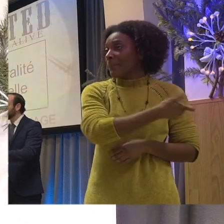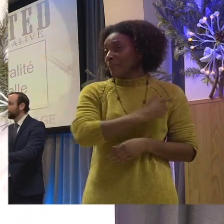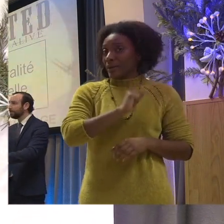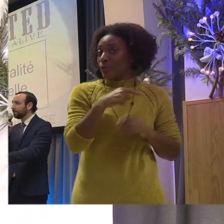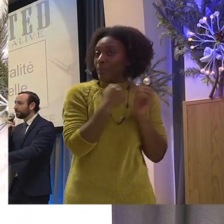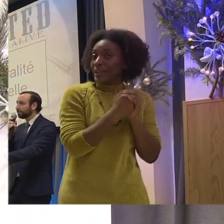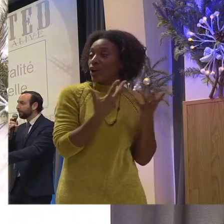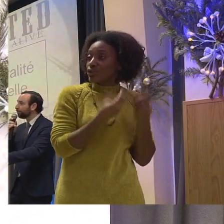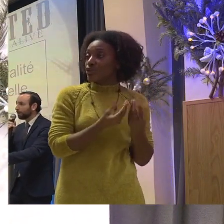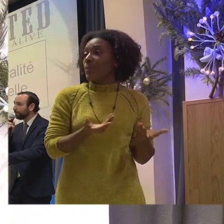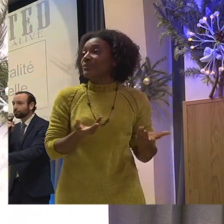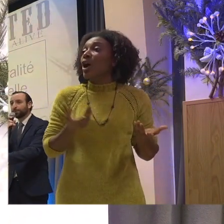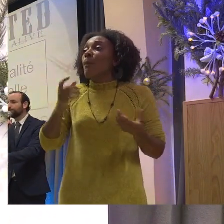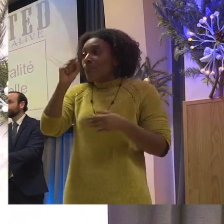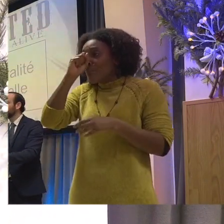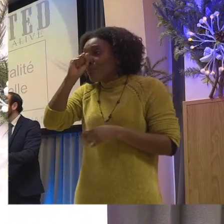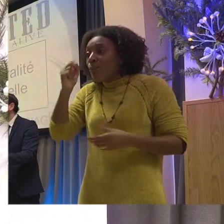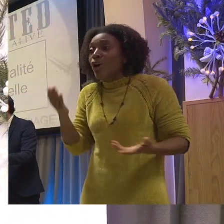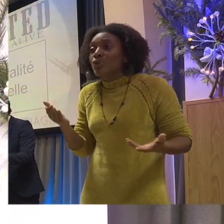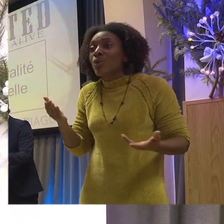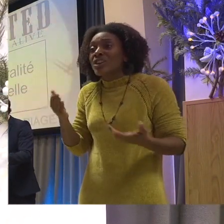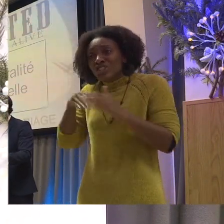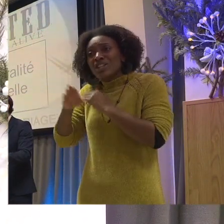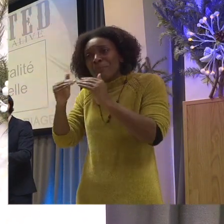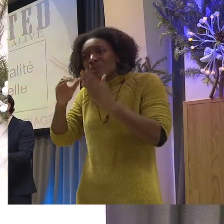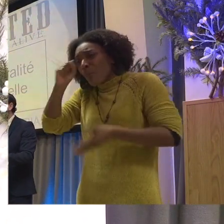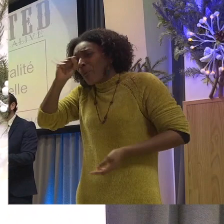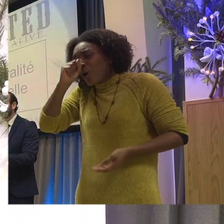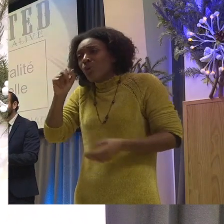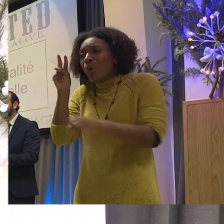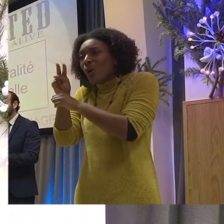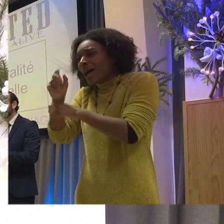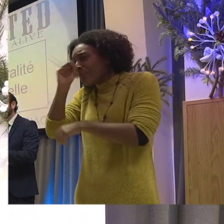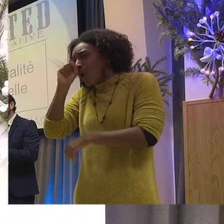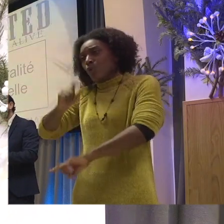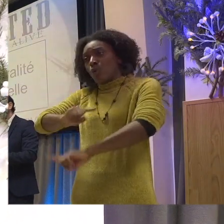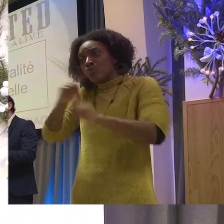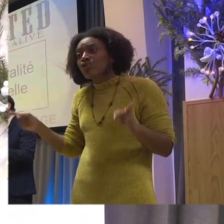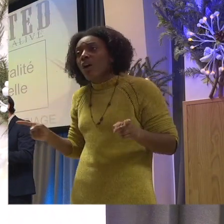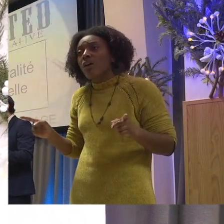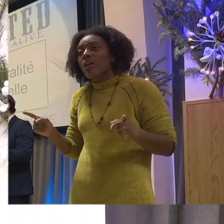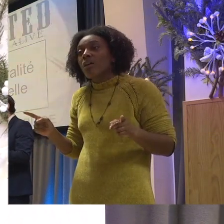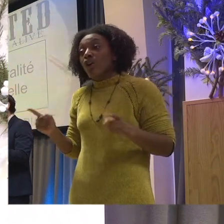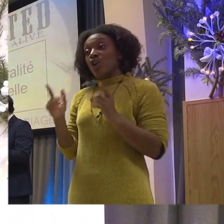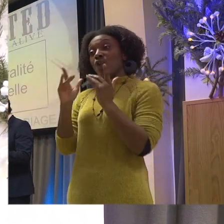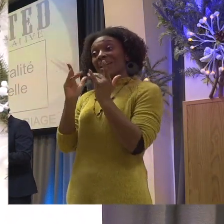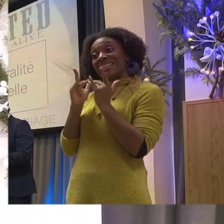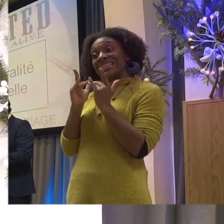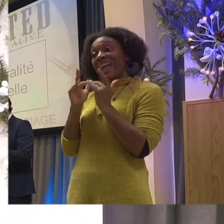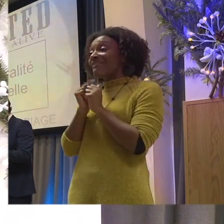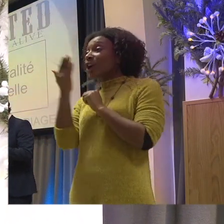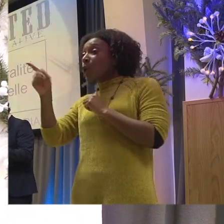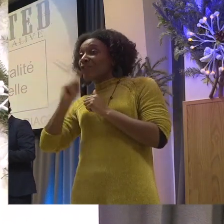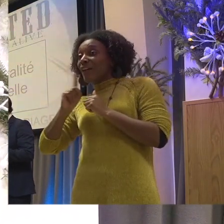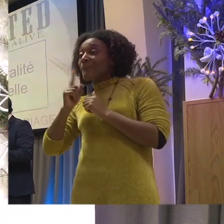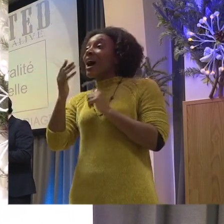mariage. Que la pornographie ne soit pas trouvée dans vos maisons, frères et sœurs. Jamais. Et que le lit conjugal soit exempt de toute souillure, parce